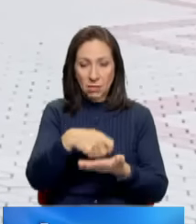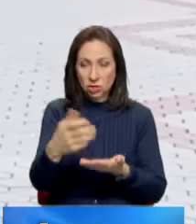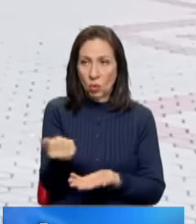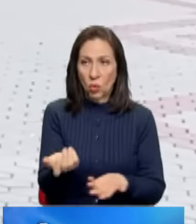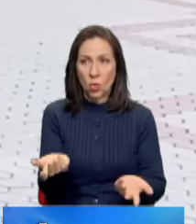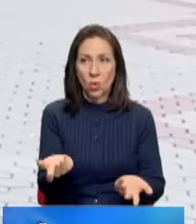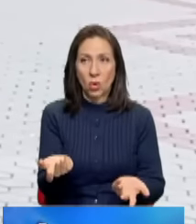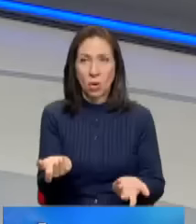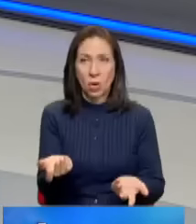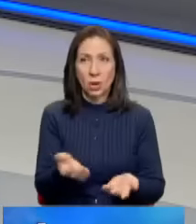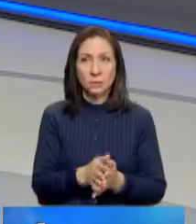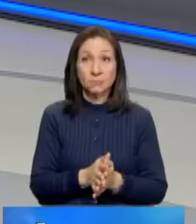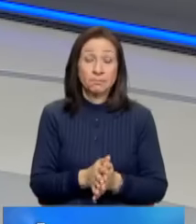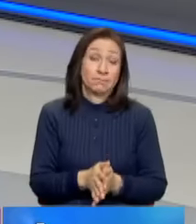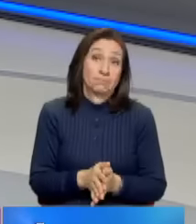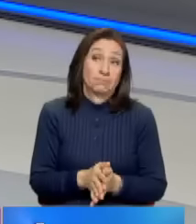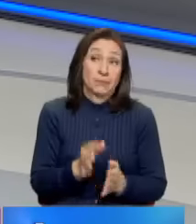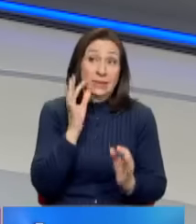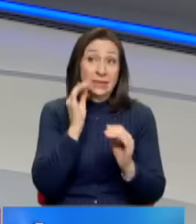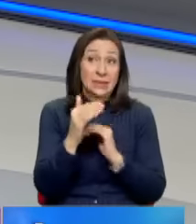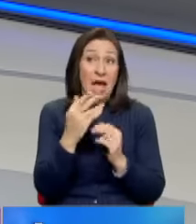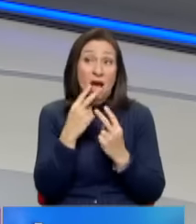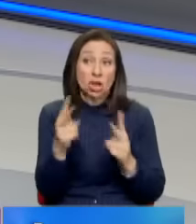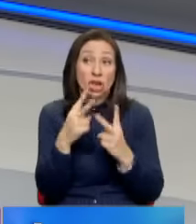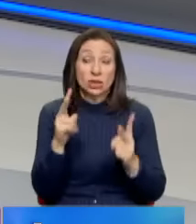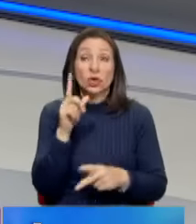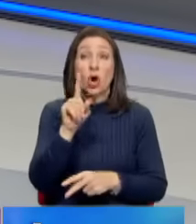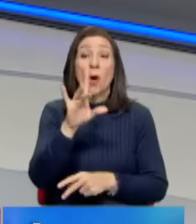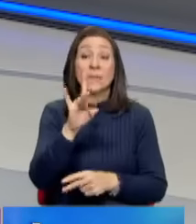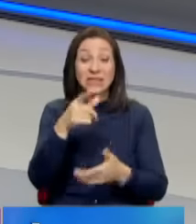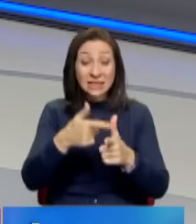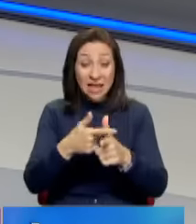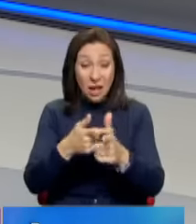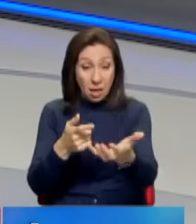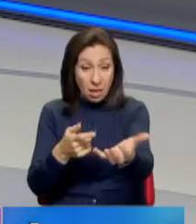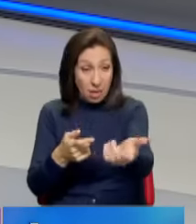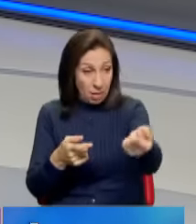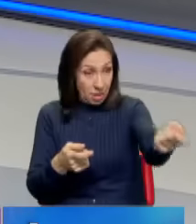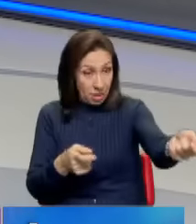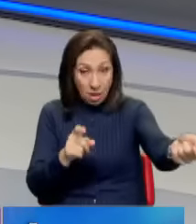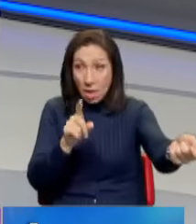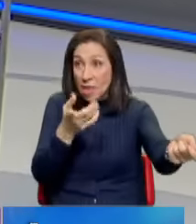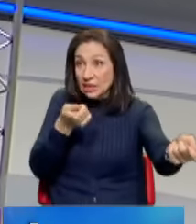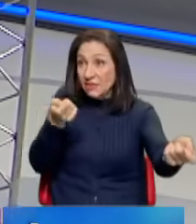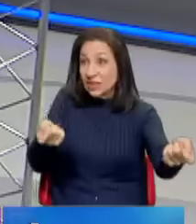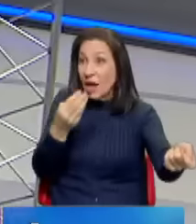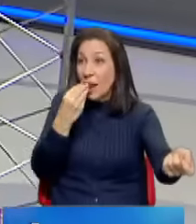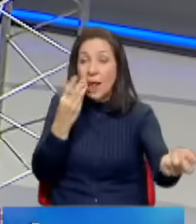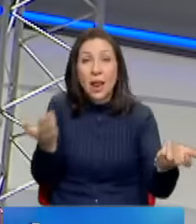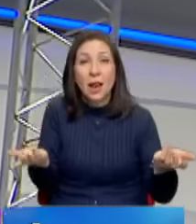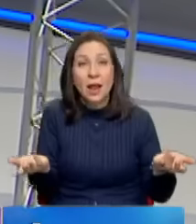TL'ye çalışıyor. Vatandaş çok net bir şekilde sormuş. 15 bin lira kirayı asgari ücretli nasıl verebilir